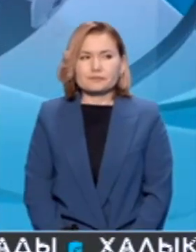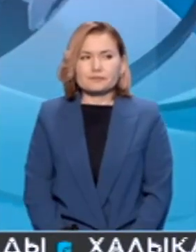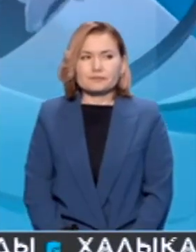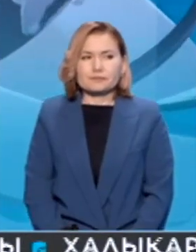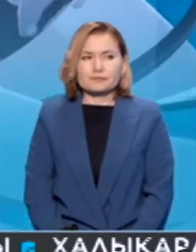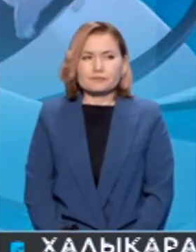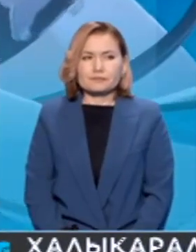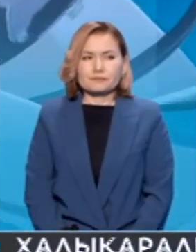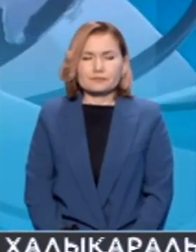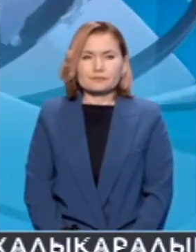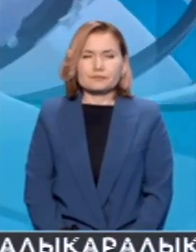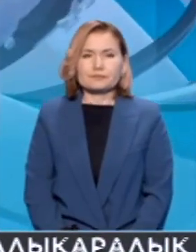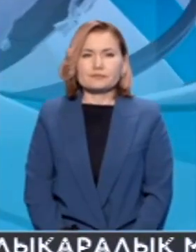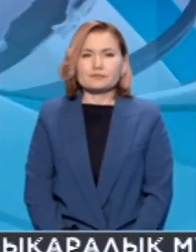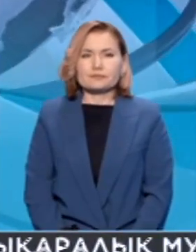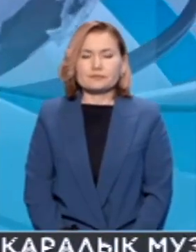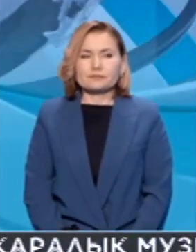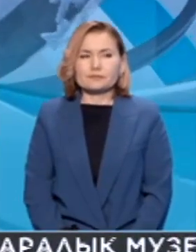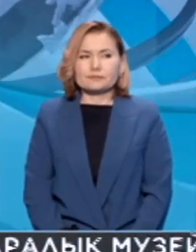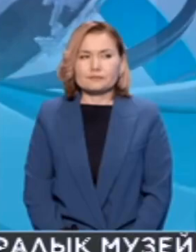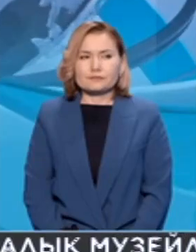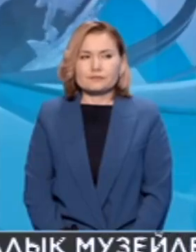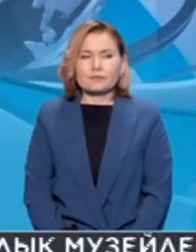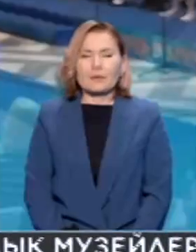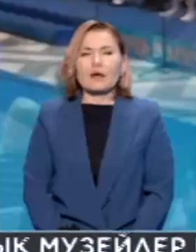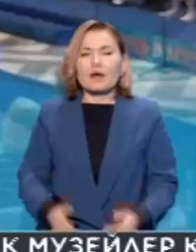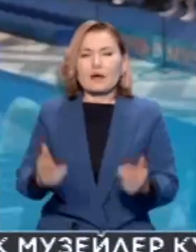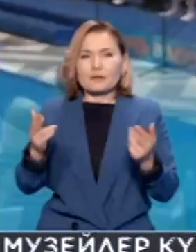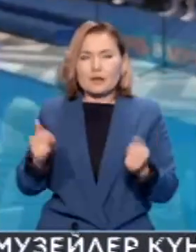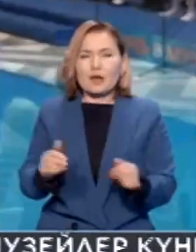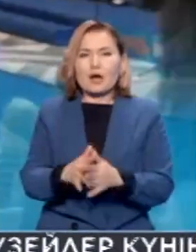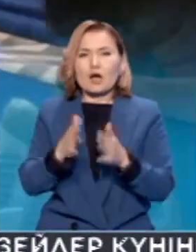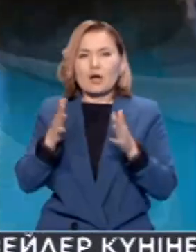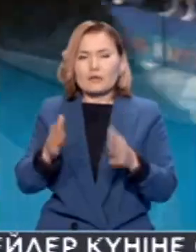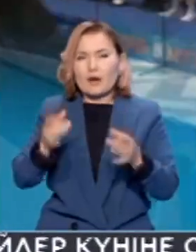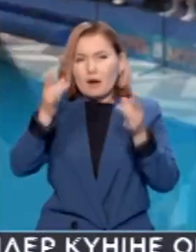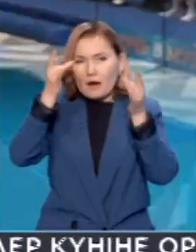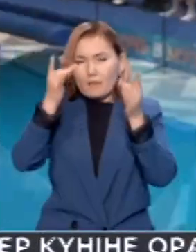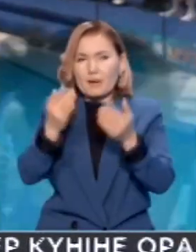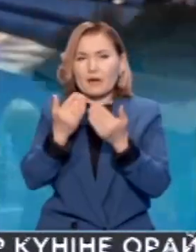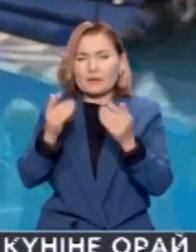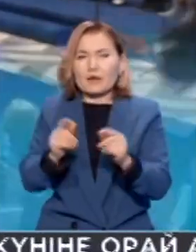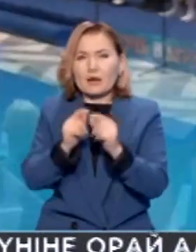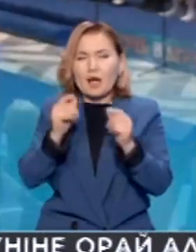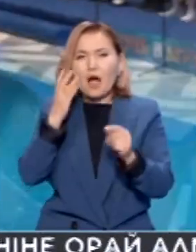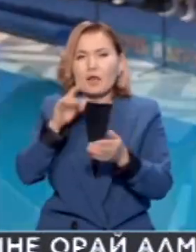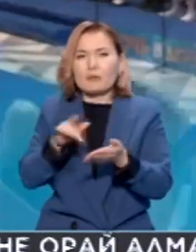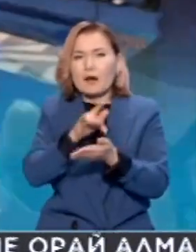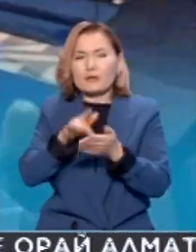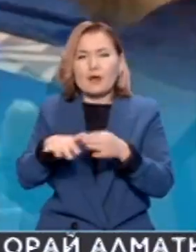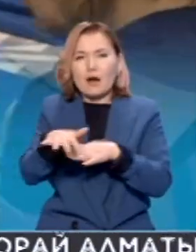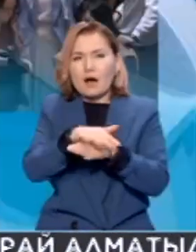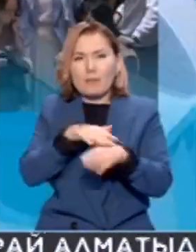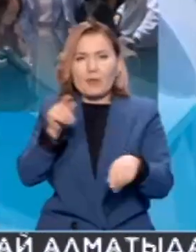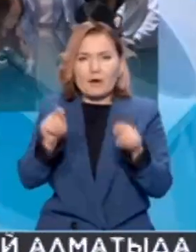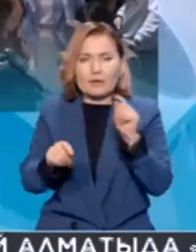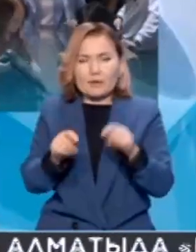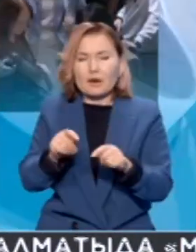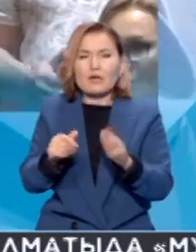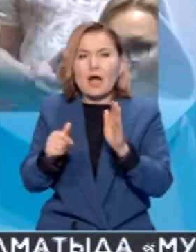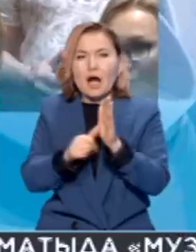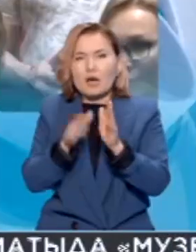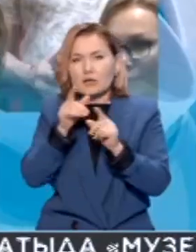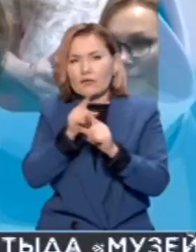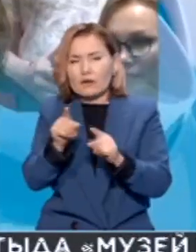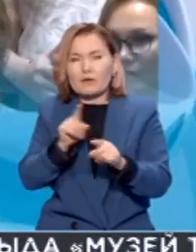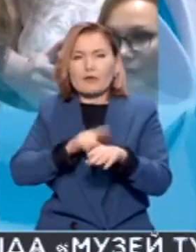Қуан, сізді тыңдап тұрмыз. Рахмет Армангүл, бұл ауқымды мәдени шараны алматылықтар жыл сайын асыға күтеді. Сағат 6-дан бері